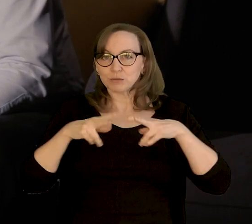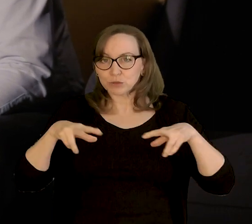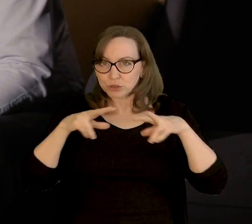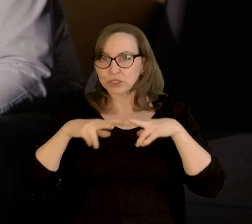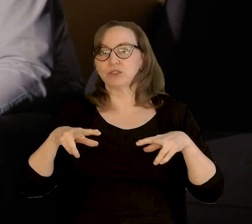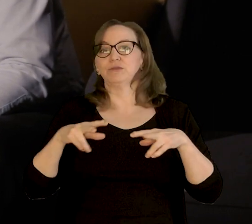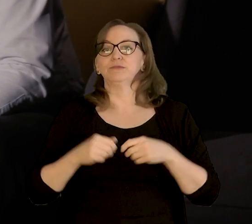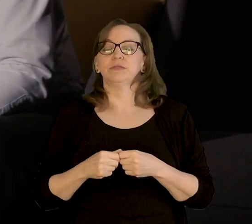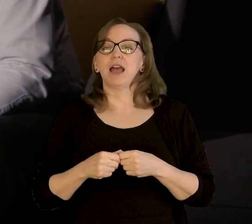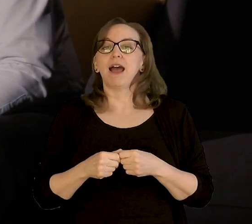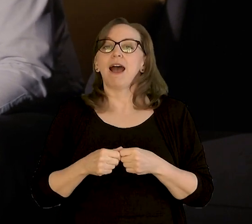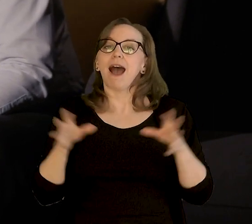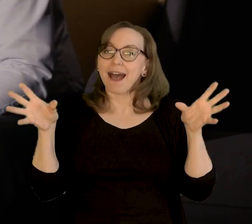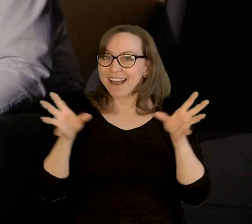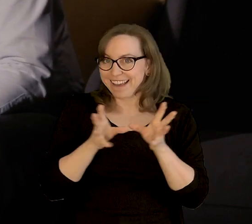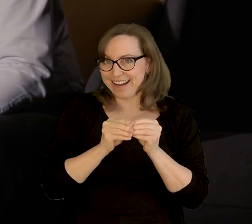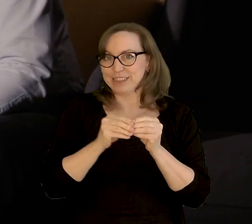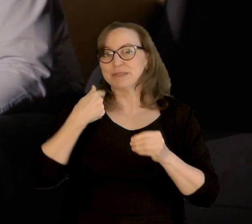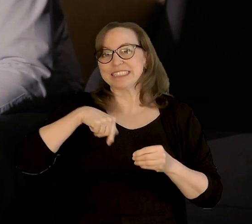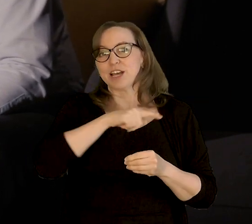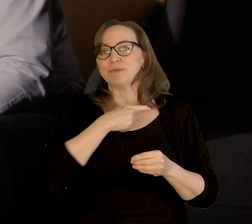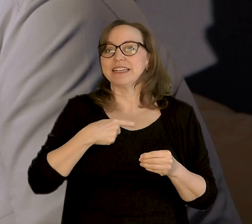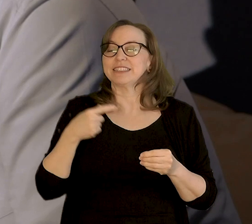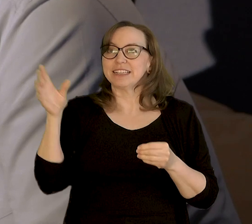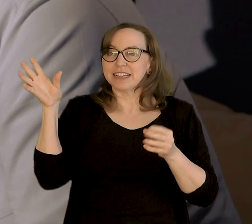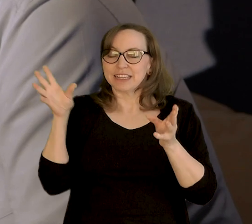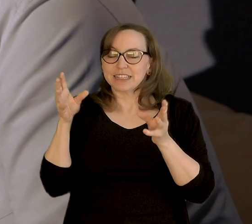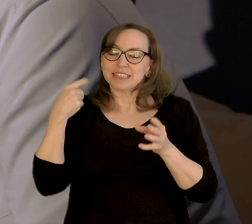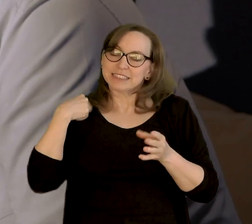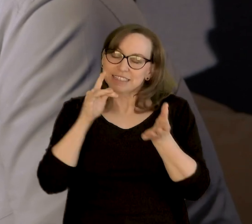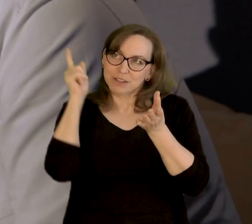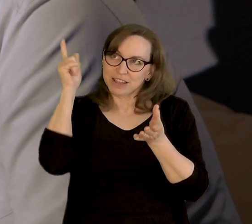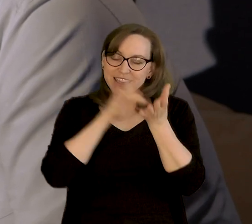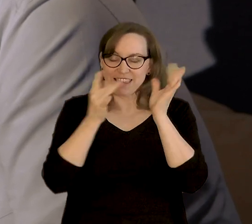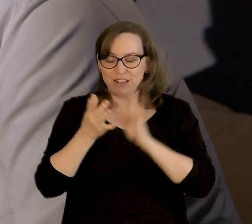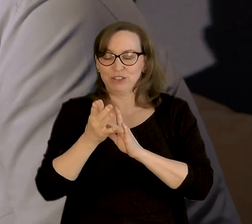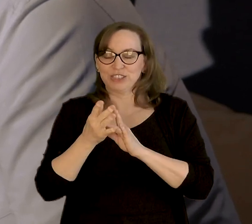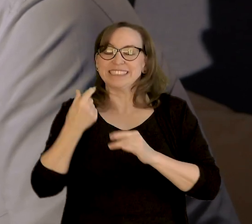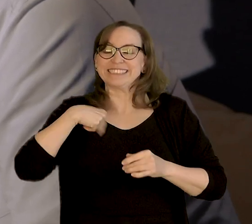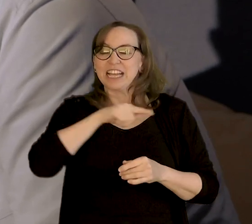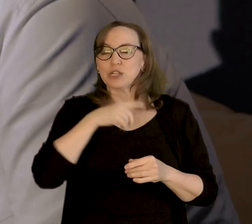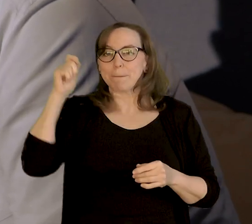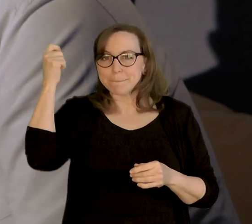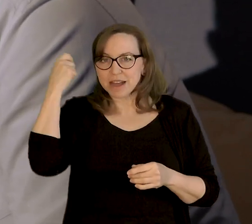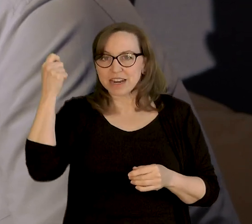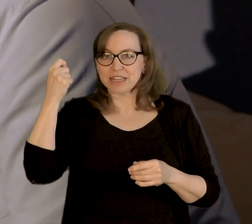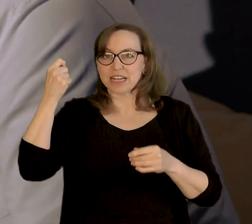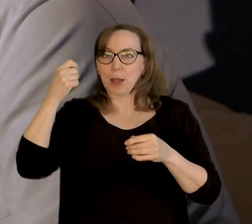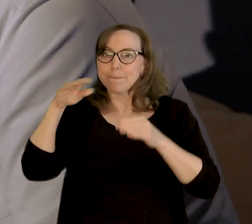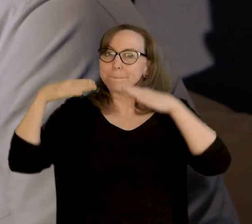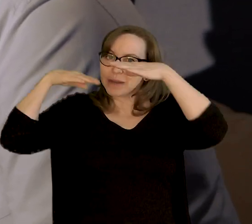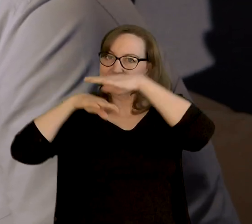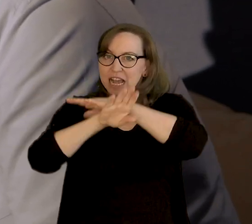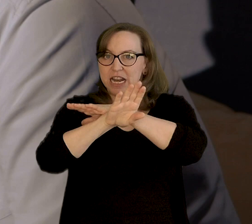Jezus, nasz baranek paschalny, ten, który został zabity